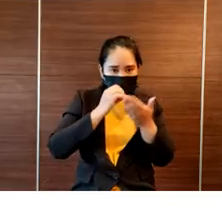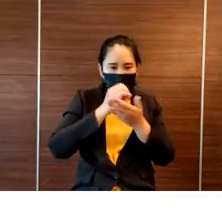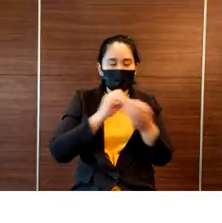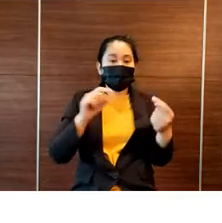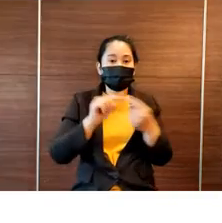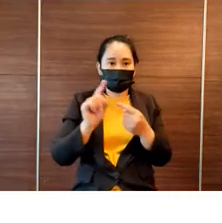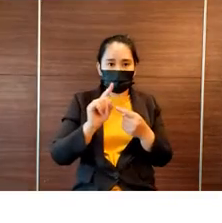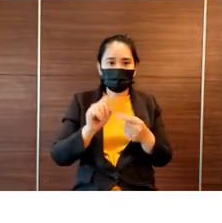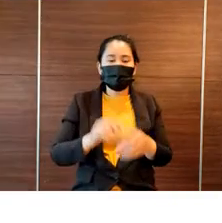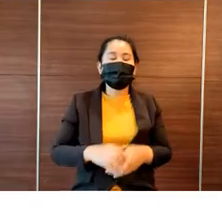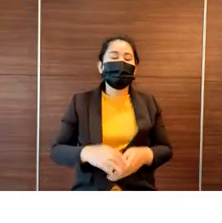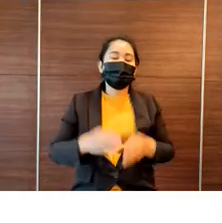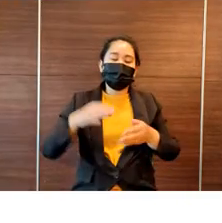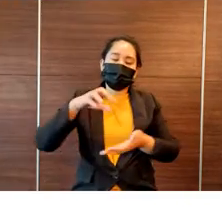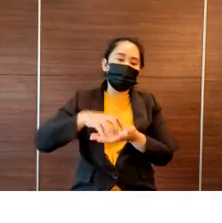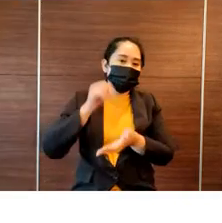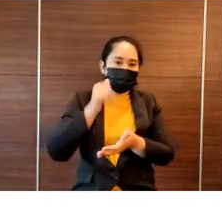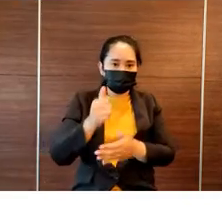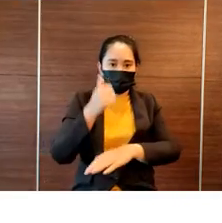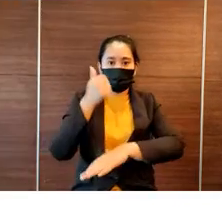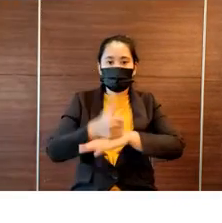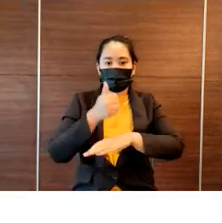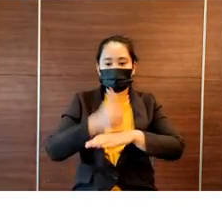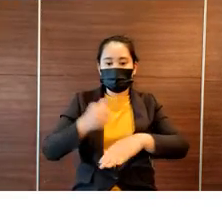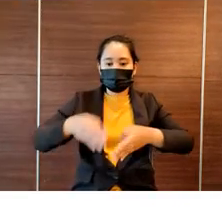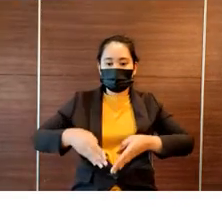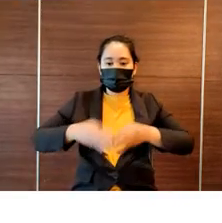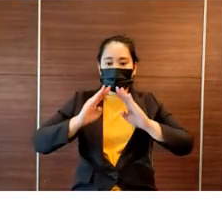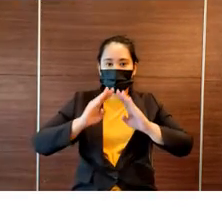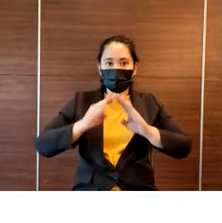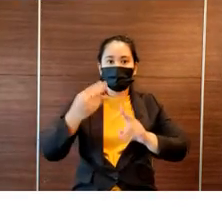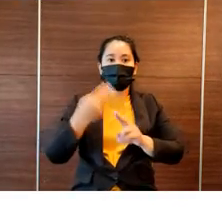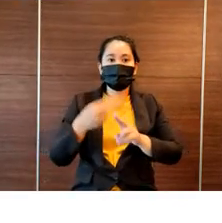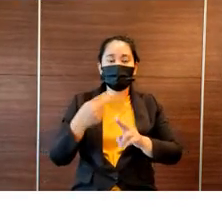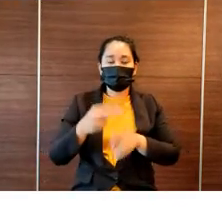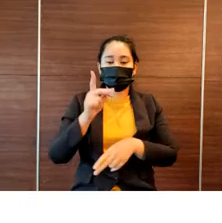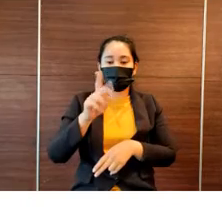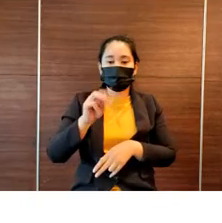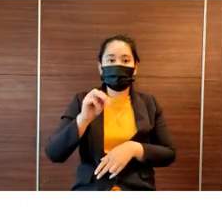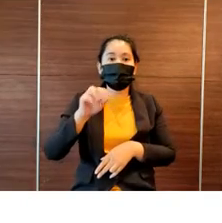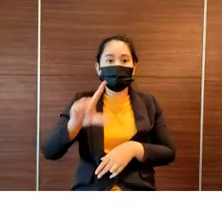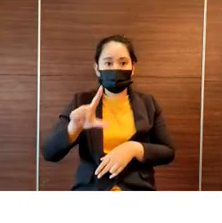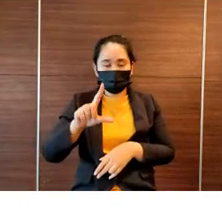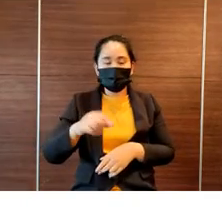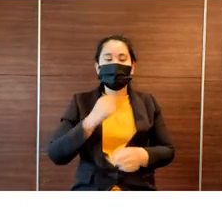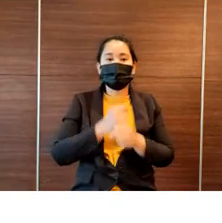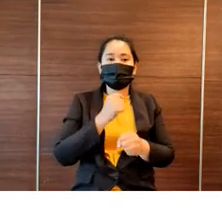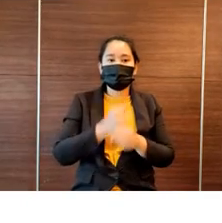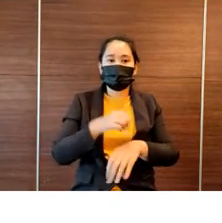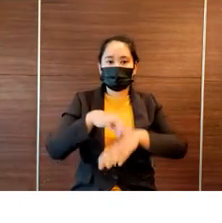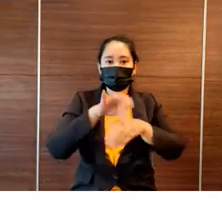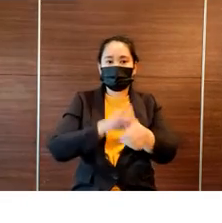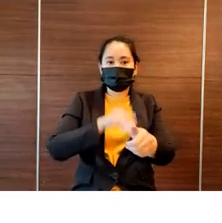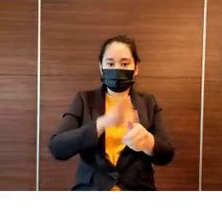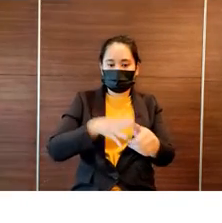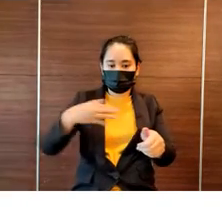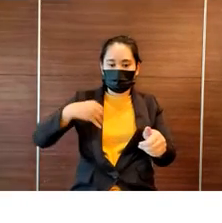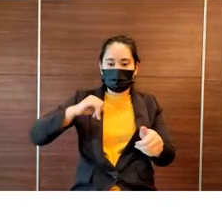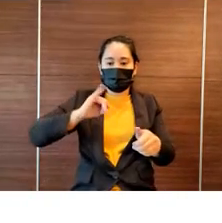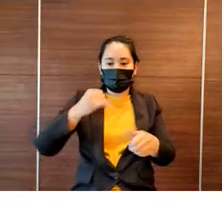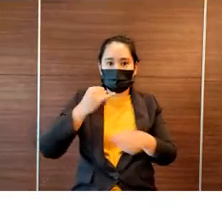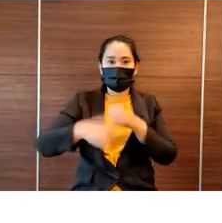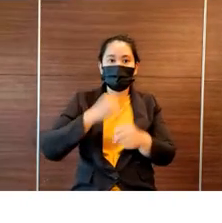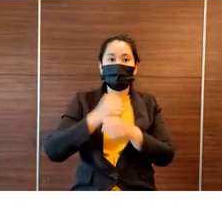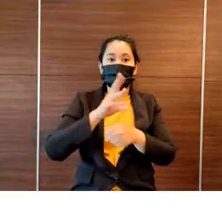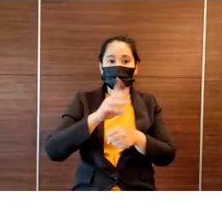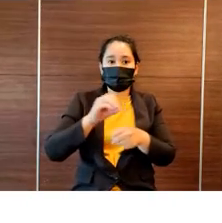กินที่ผู้ก่อตั้งฟ้าสีรุ้งค่ะก็เป็นชื่อคุณกมลเศษเก่งการเรือเนาะอยู่เป็นนักสังคมสงเคราะห์ที่จุฬาจนเกษียณเป็นคน